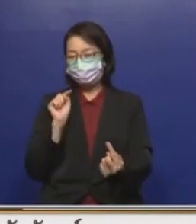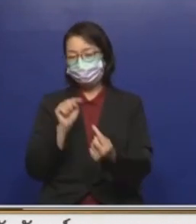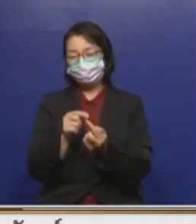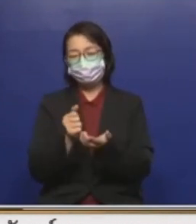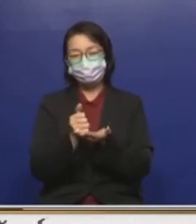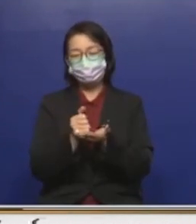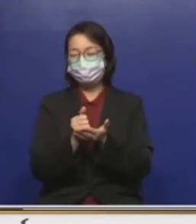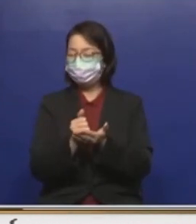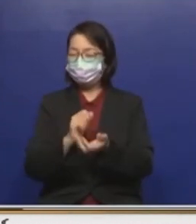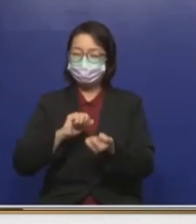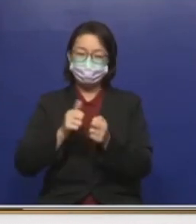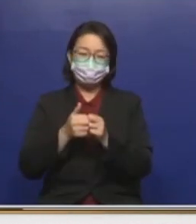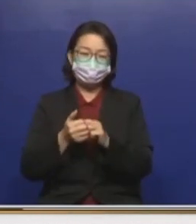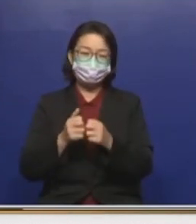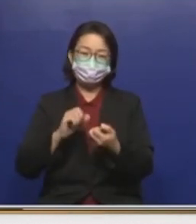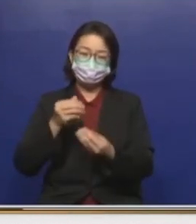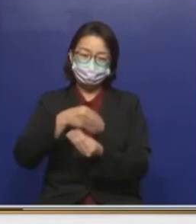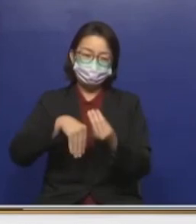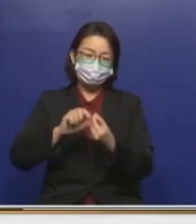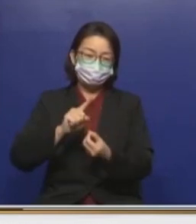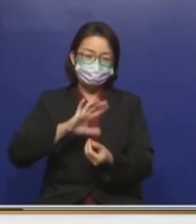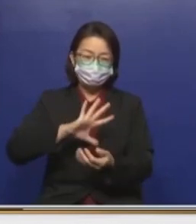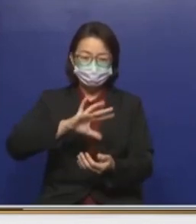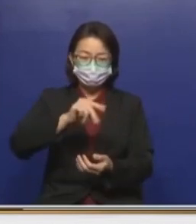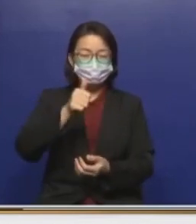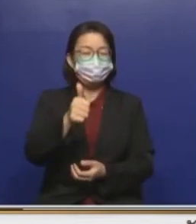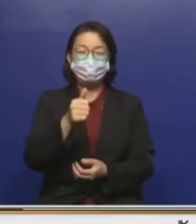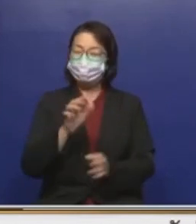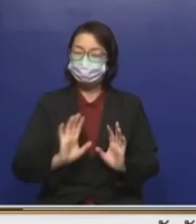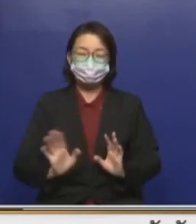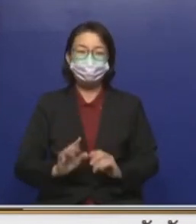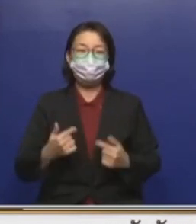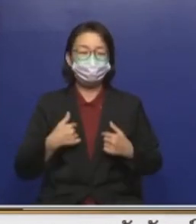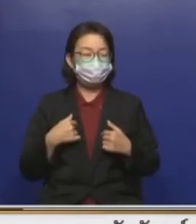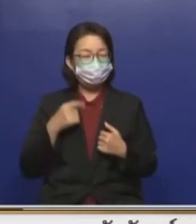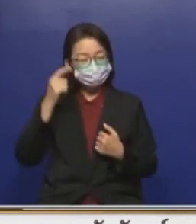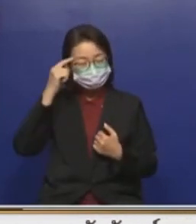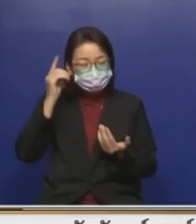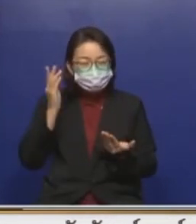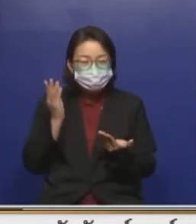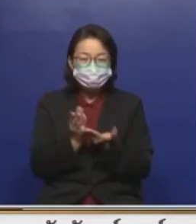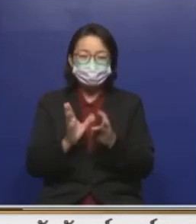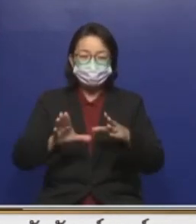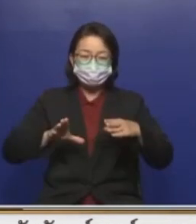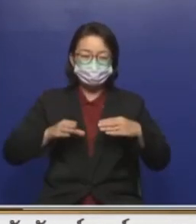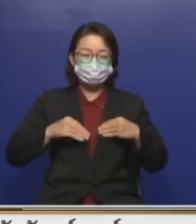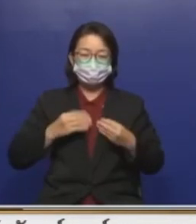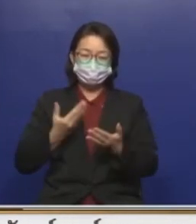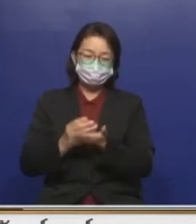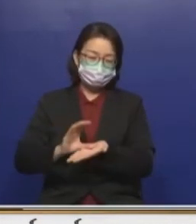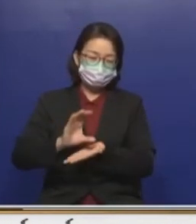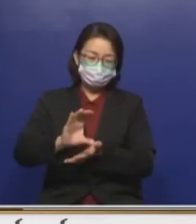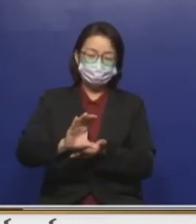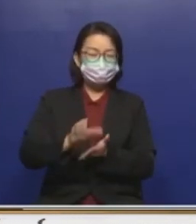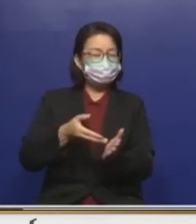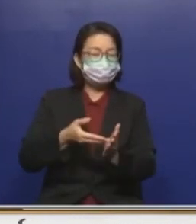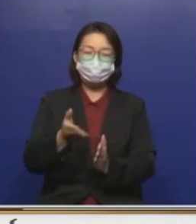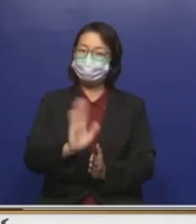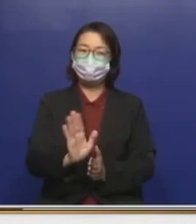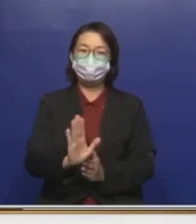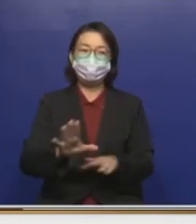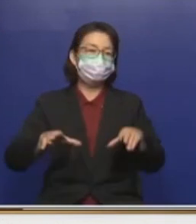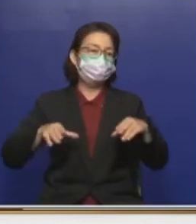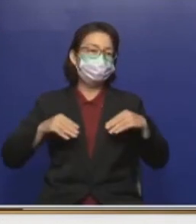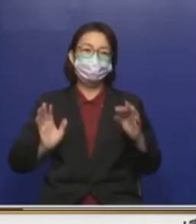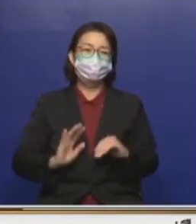างแน่นอนค่ะด้วยเหตุนี้ดิฉันจึงไม่เห็นชอบให้ร่างงบประมาณรายจ่ายฉบับนี้ผ่านการพิจารณา